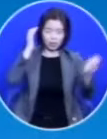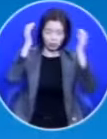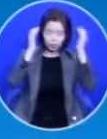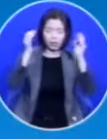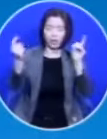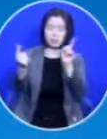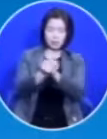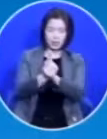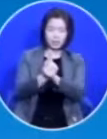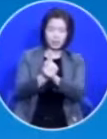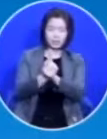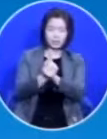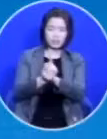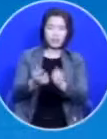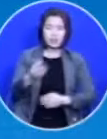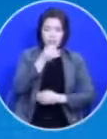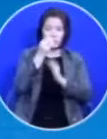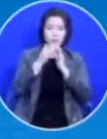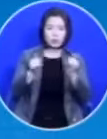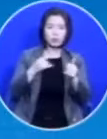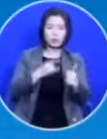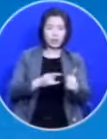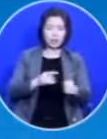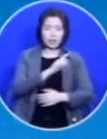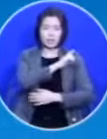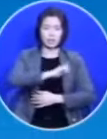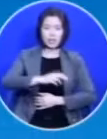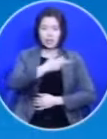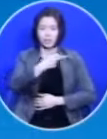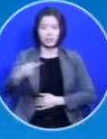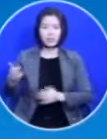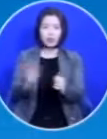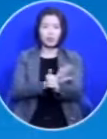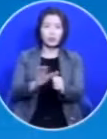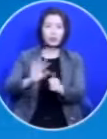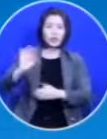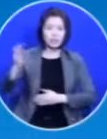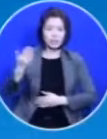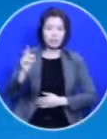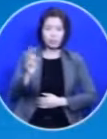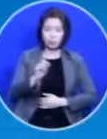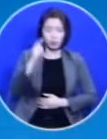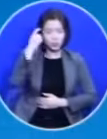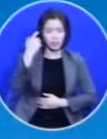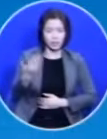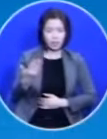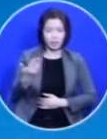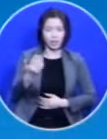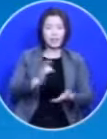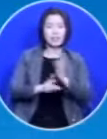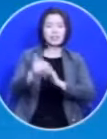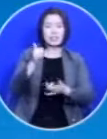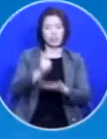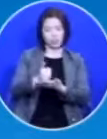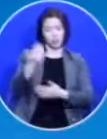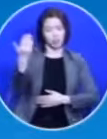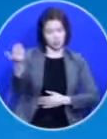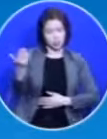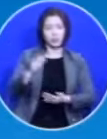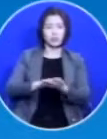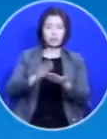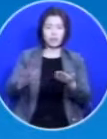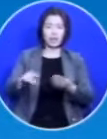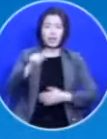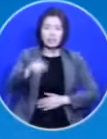성도들에게 가장 큰 위로가 되는 것이 무엇일까 예수님 그분입니다 그렇게